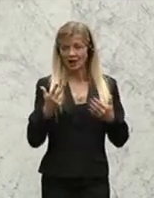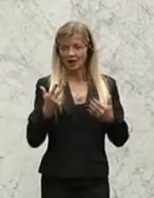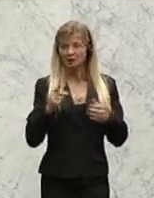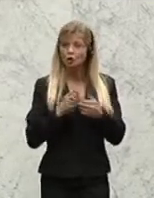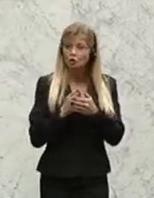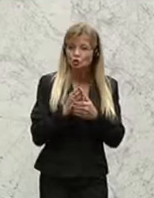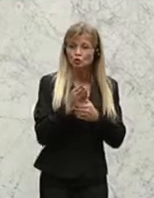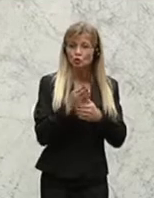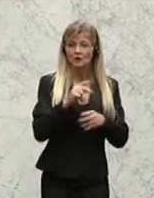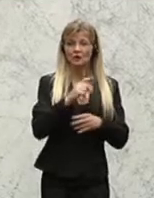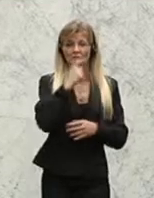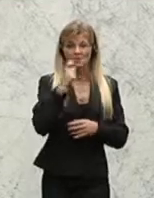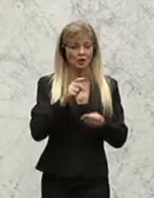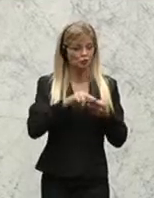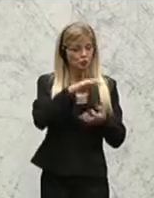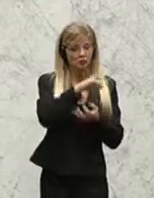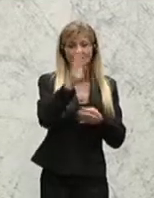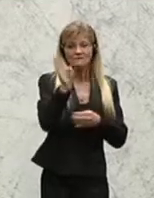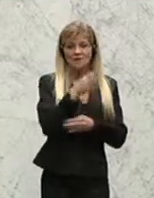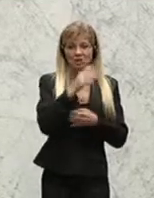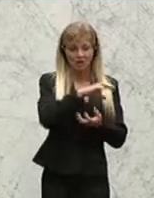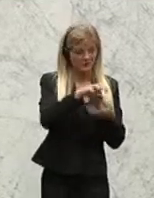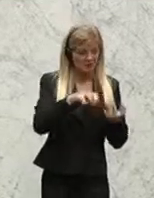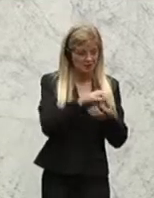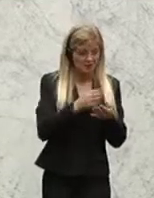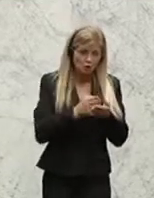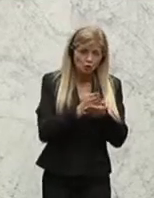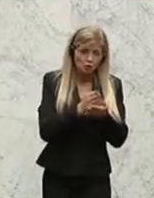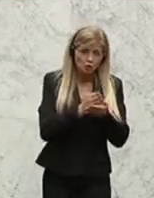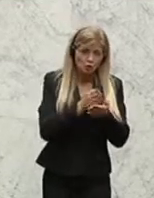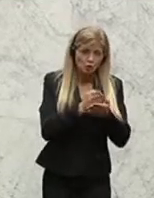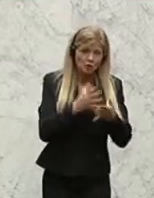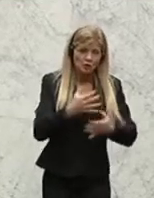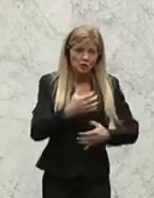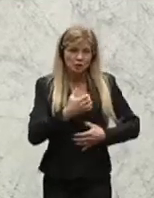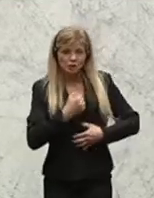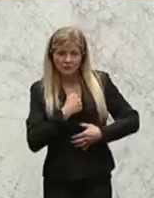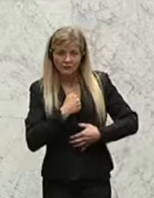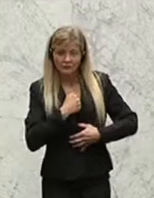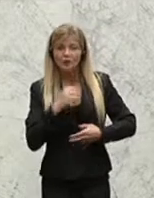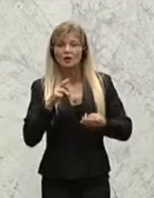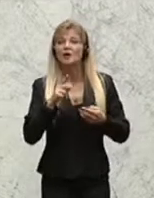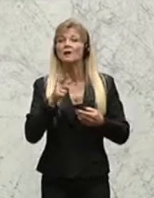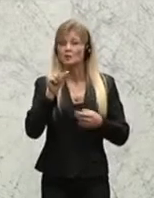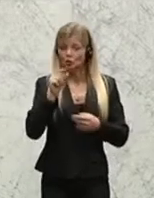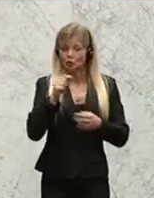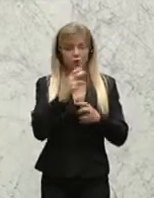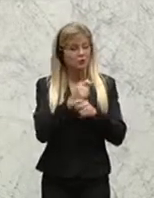auch nach wie vor zu den stabilsten Ländern dieser Welt zählt. Sei es ist